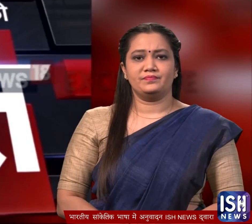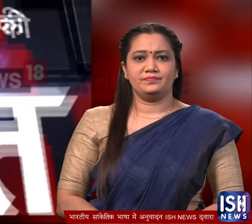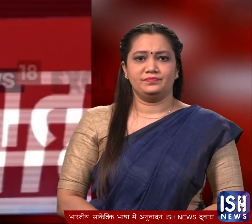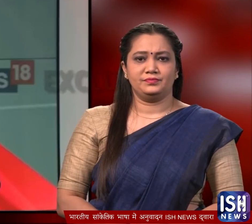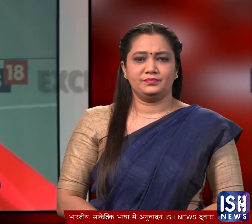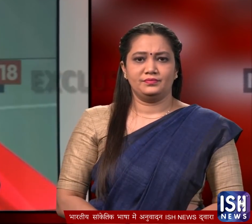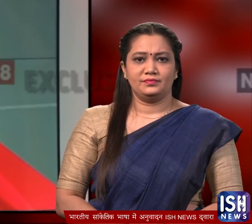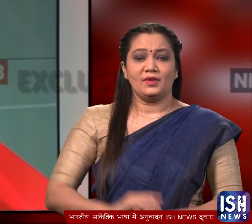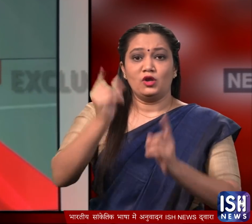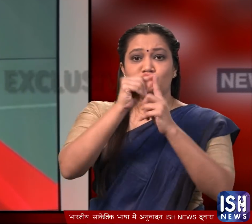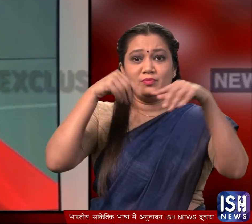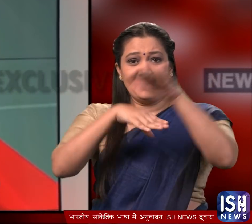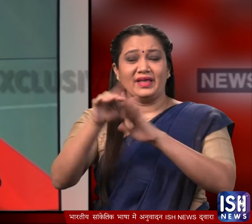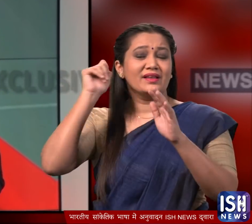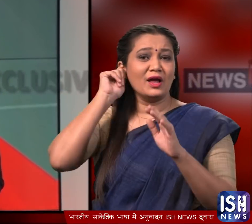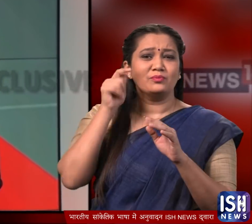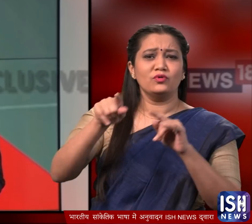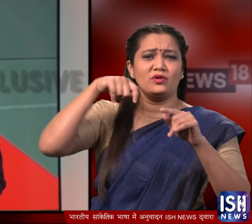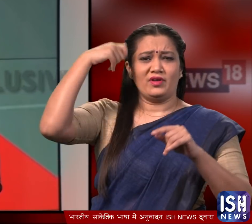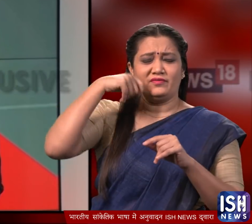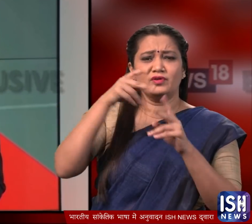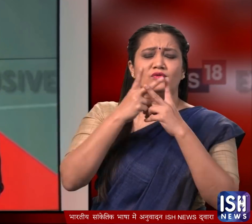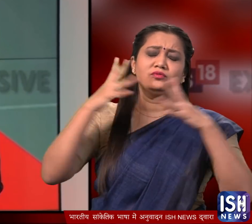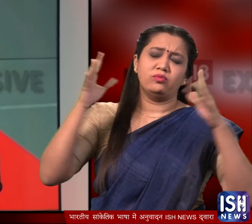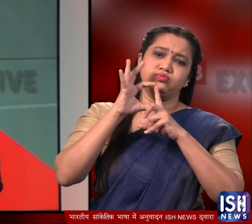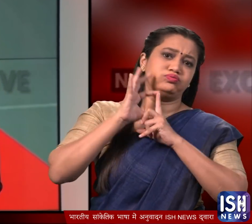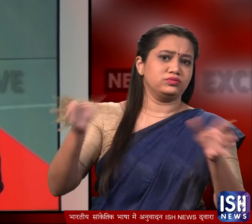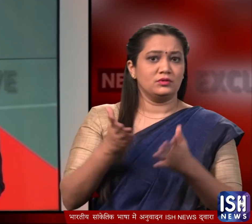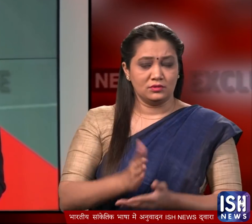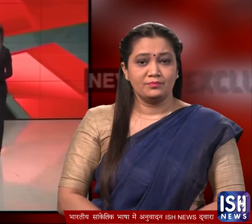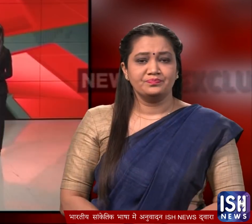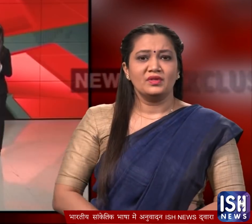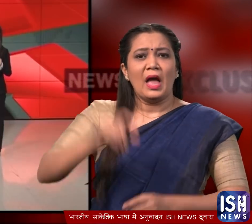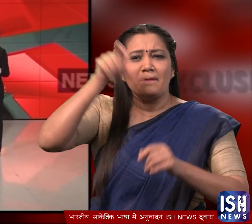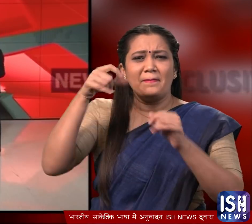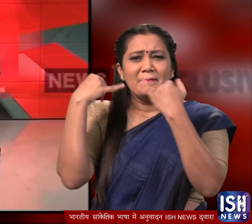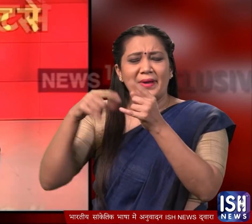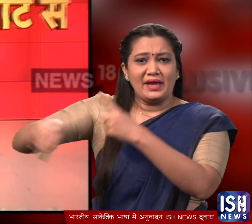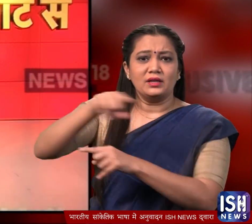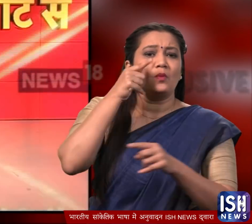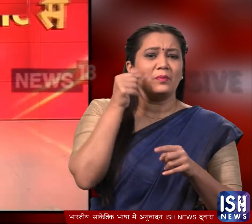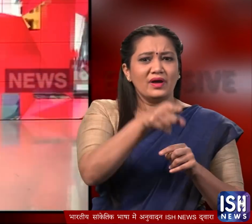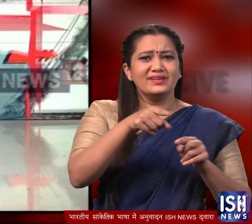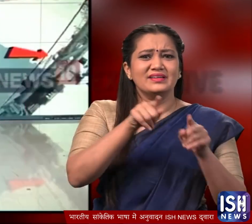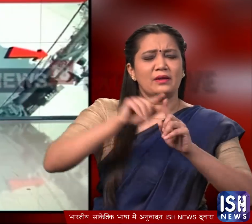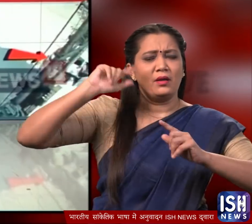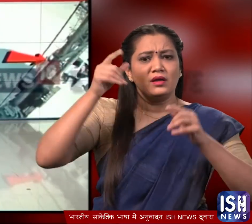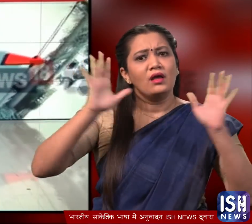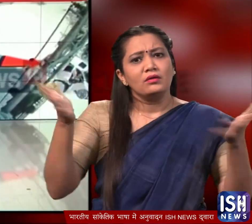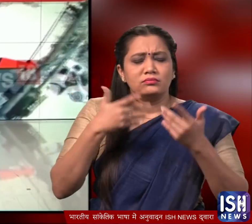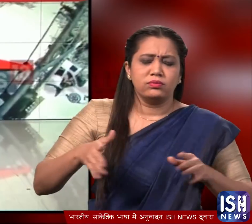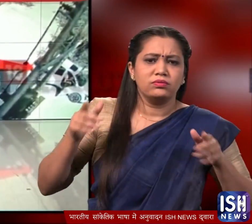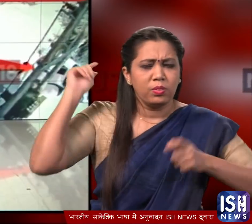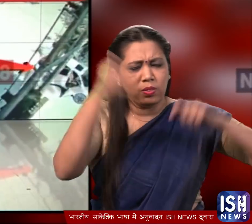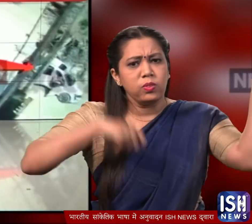है। उत्तर प्रदेश के कानपुर से हैरान कर देने वाला एक वीडियो सामने आया, जिसमें कुछ बदमाशों ने एक लड़के को सरेआम